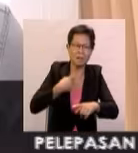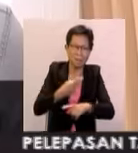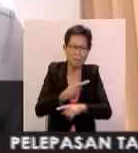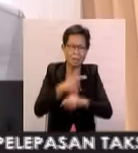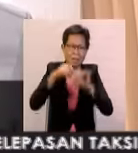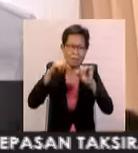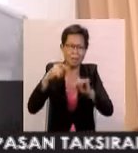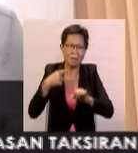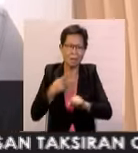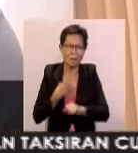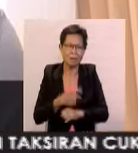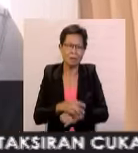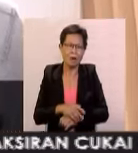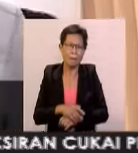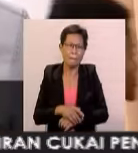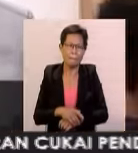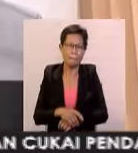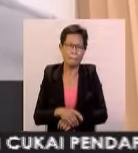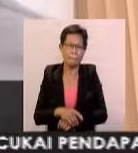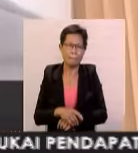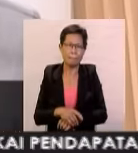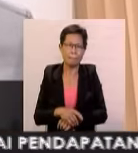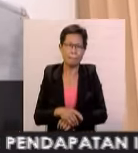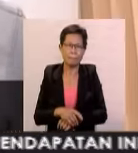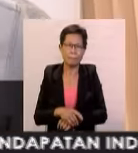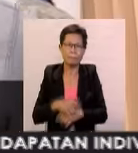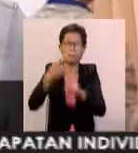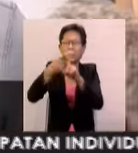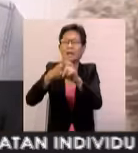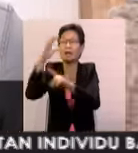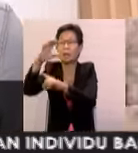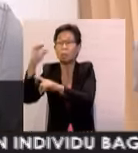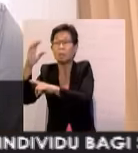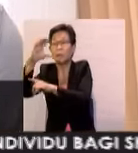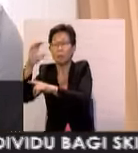teknologi. Dan juga ada juga yang macam senjata-senjata punya company yang akan